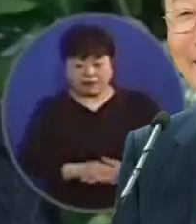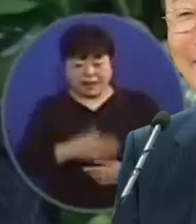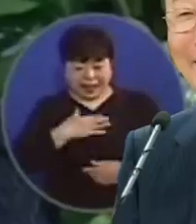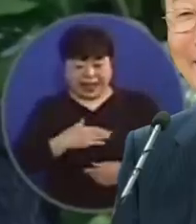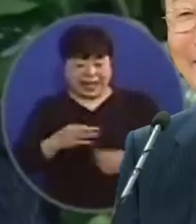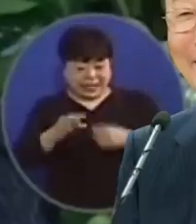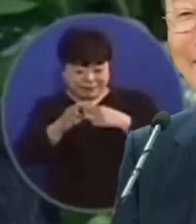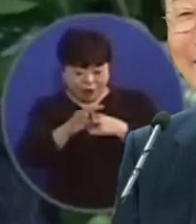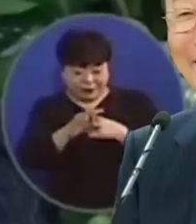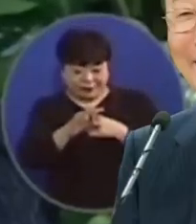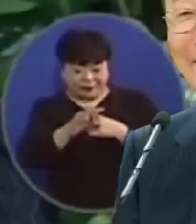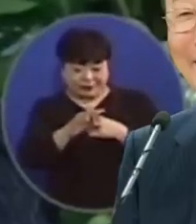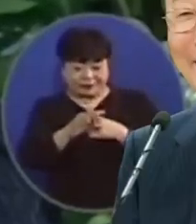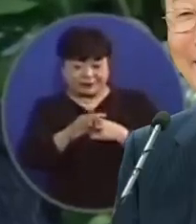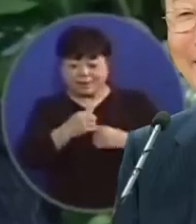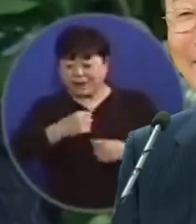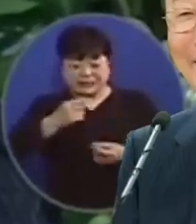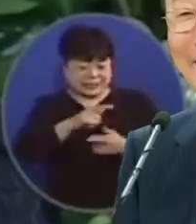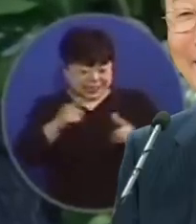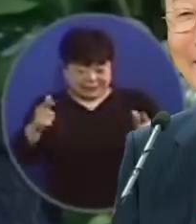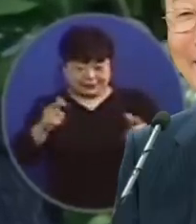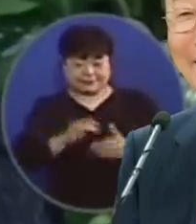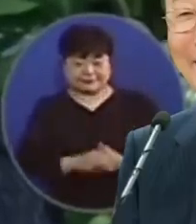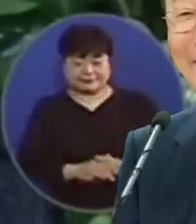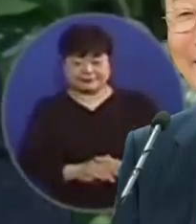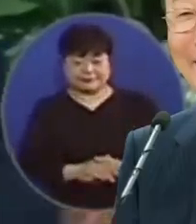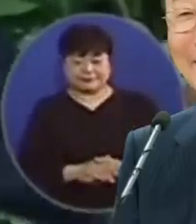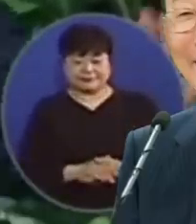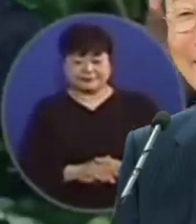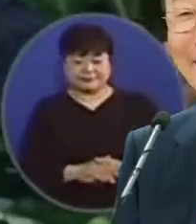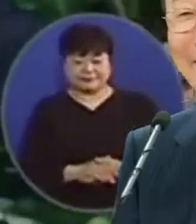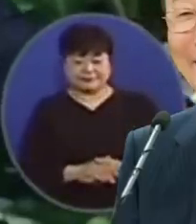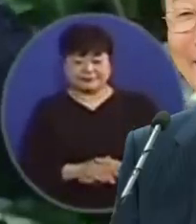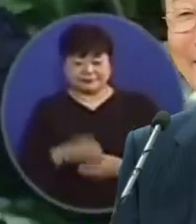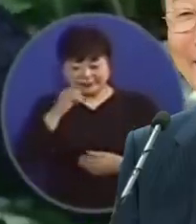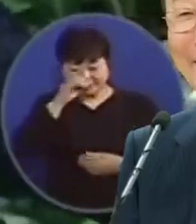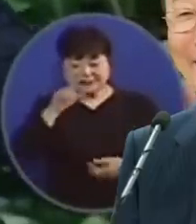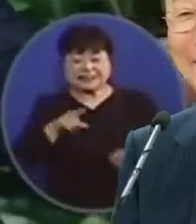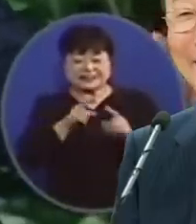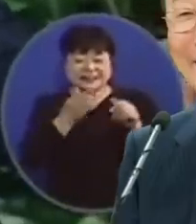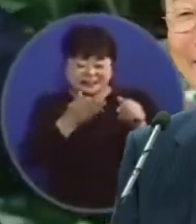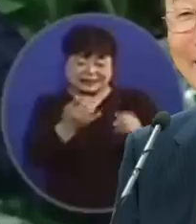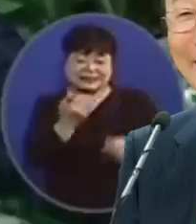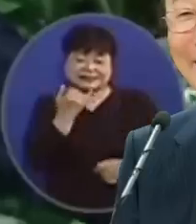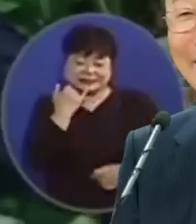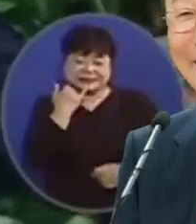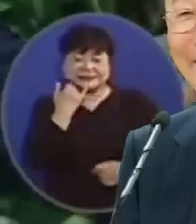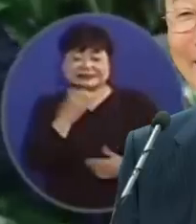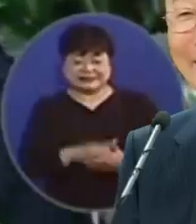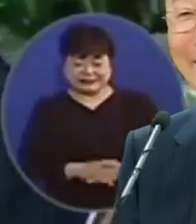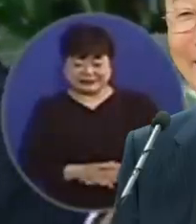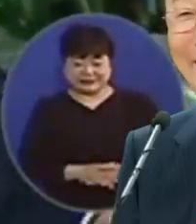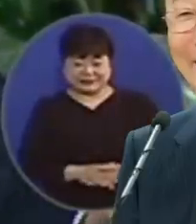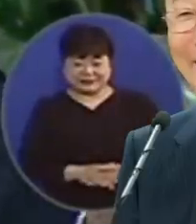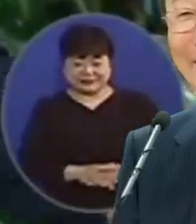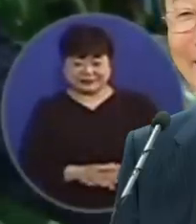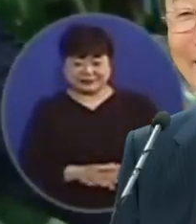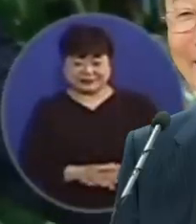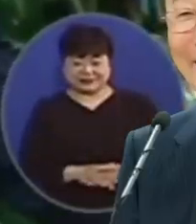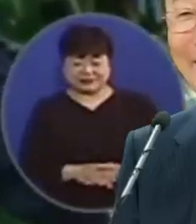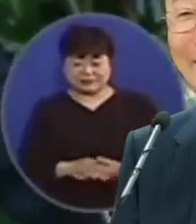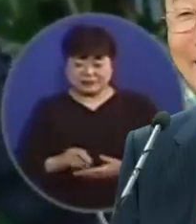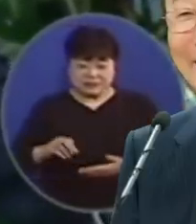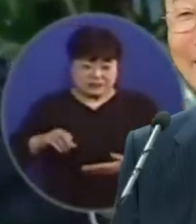알아면 여러분은 어떻게 했습니까? 아 그냥 사세요. 이렇게 살았으니까 사세요. 그러겠습니까?